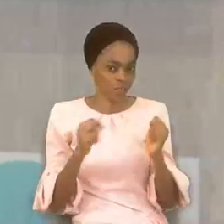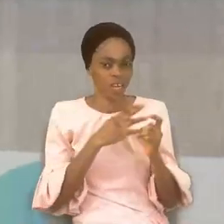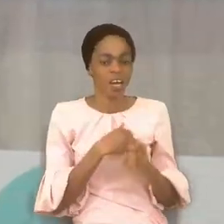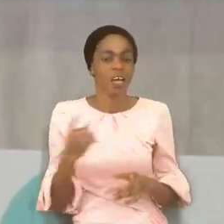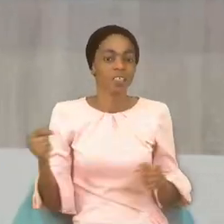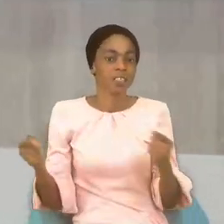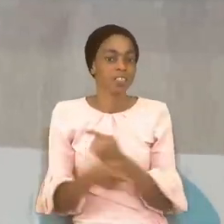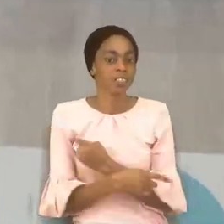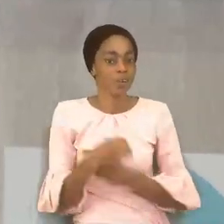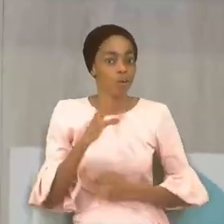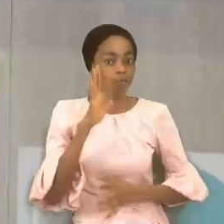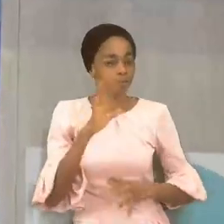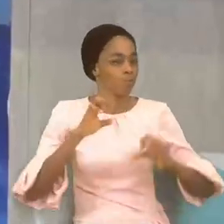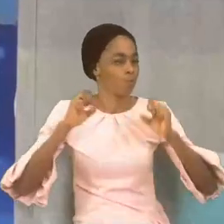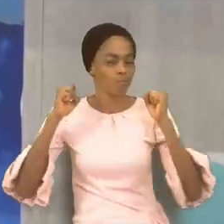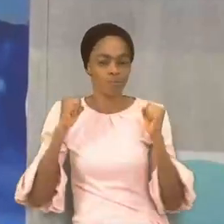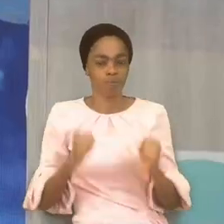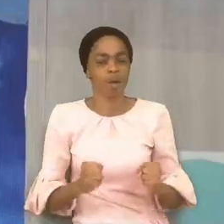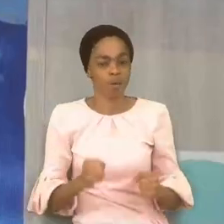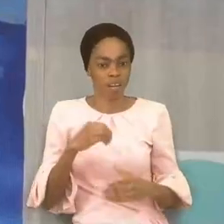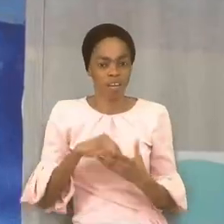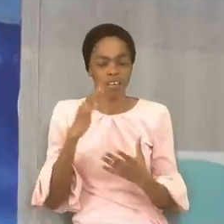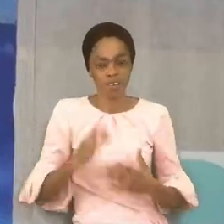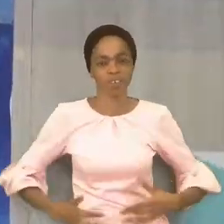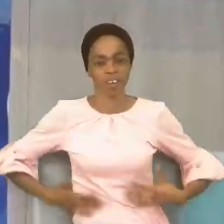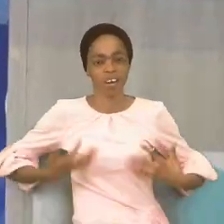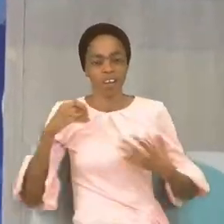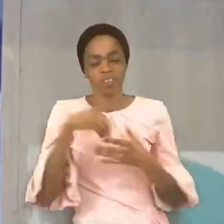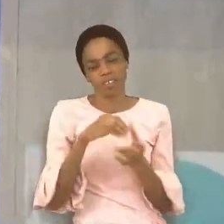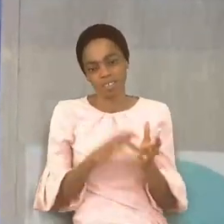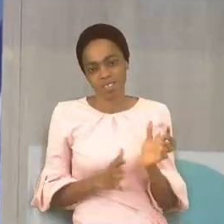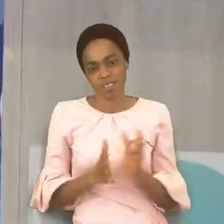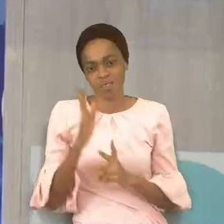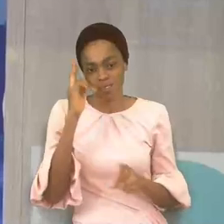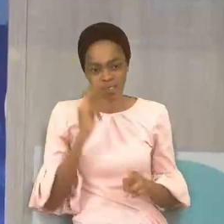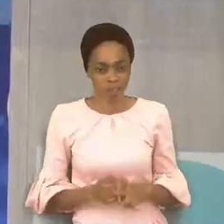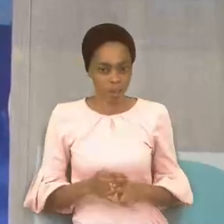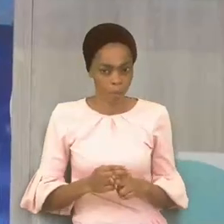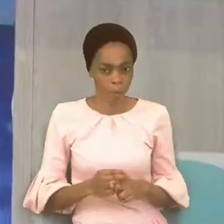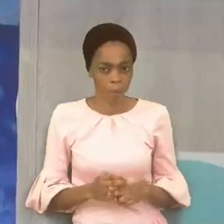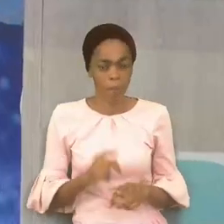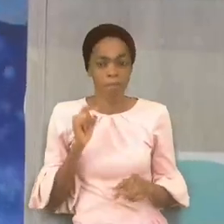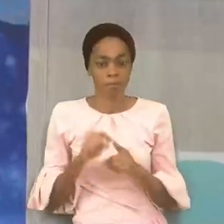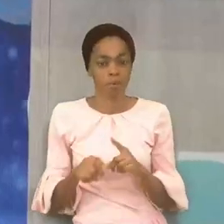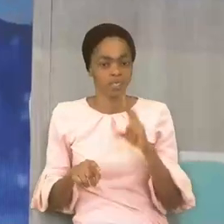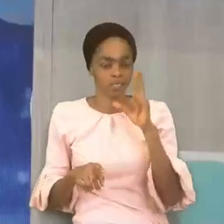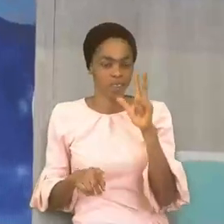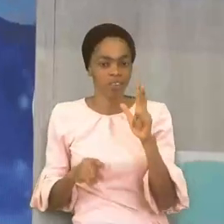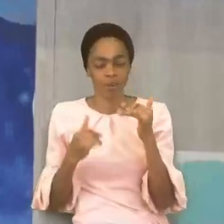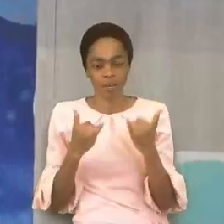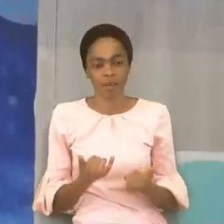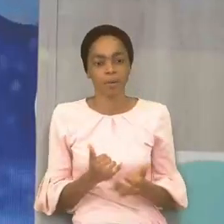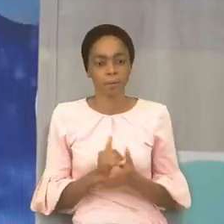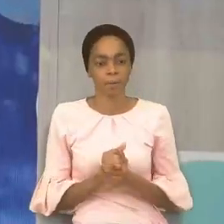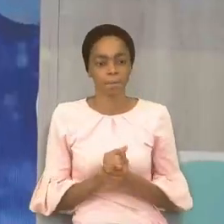le jour de puissance dans ta vie au nom de Jésus. Troisième point